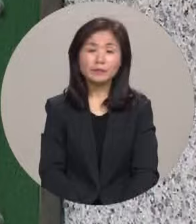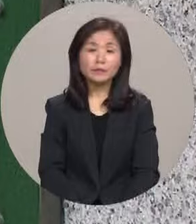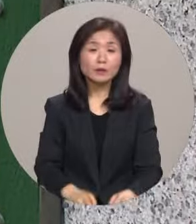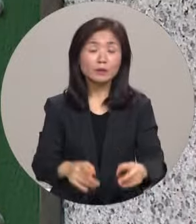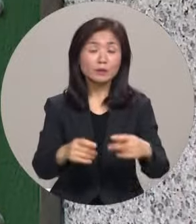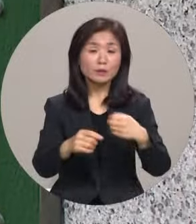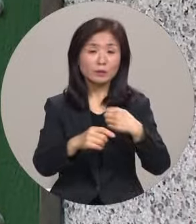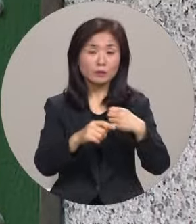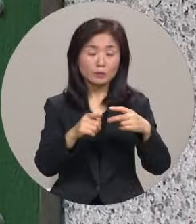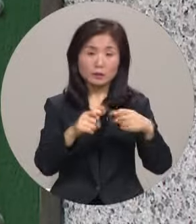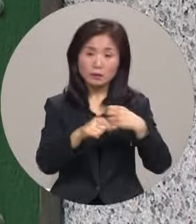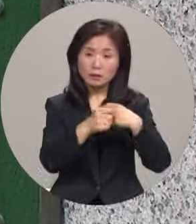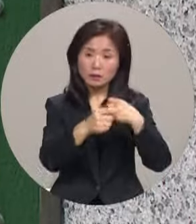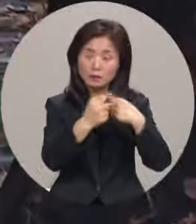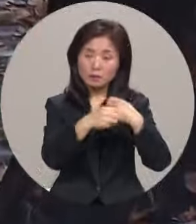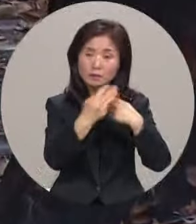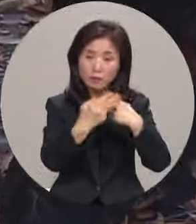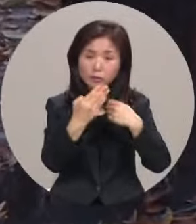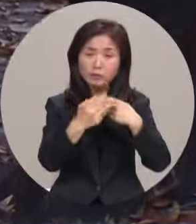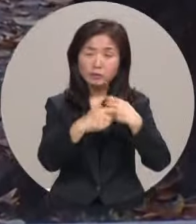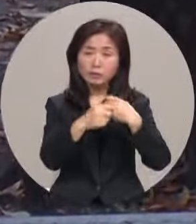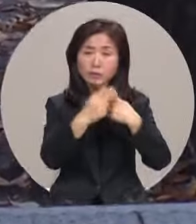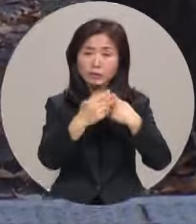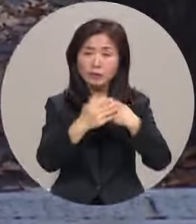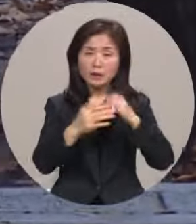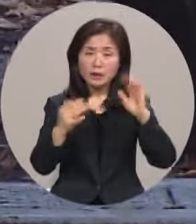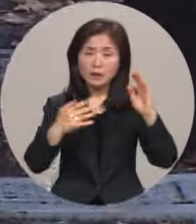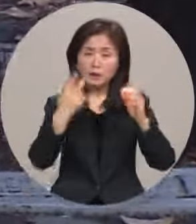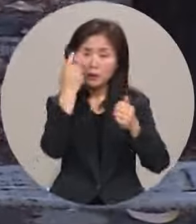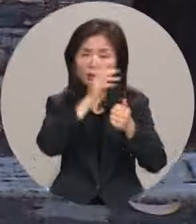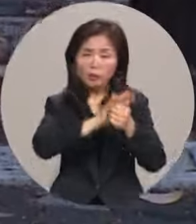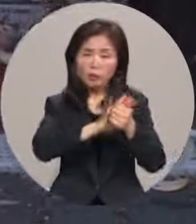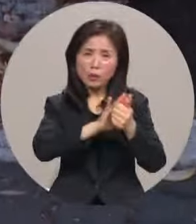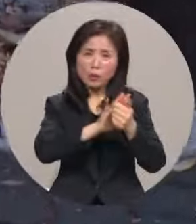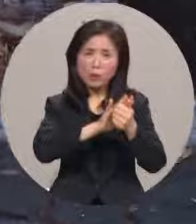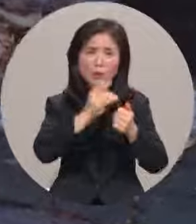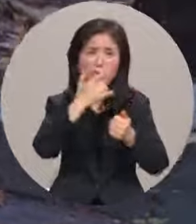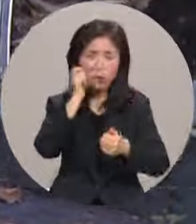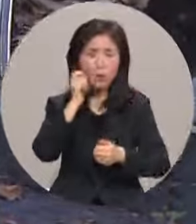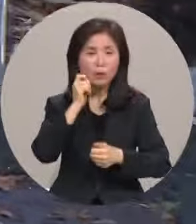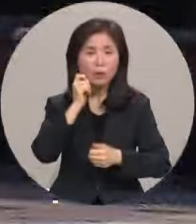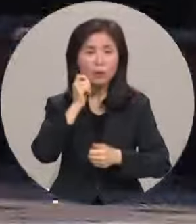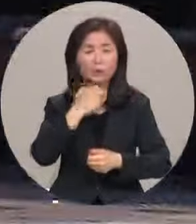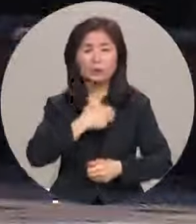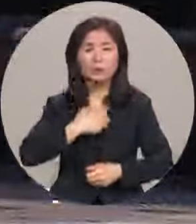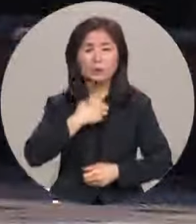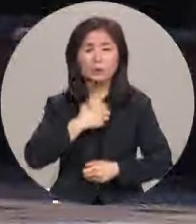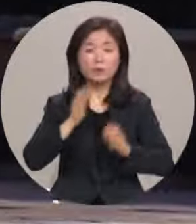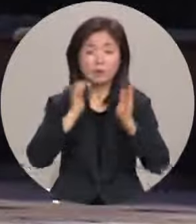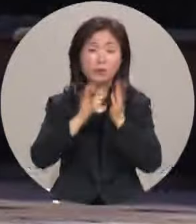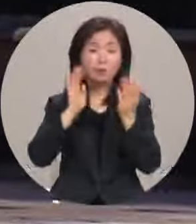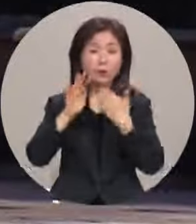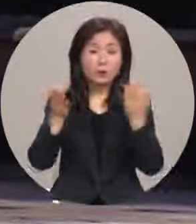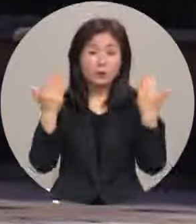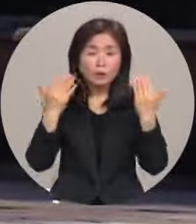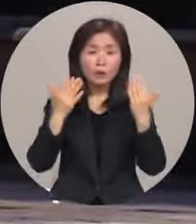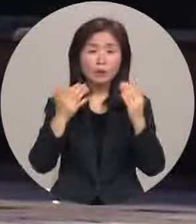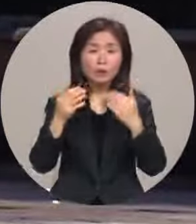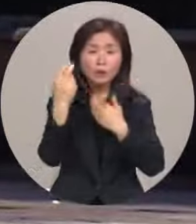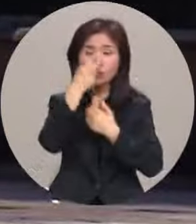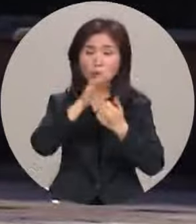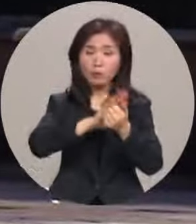초등 저학년은 이른바 돌봄 절벽이 우려되는 시기로 꼽힙니다 방과 후 학교와 돌봄 교실이 일부